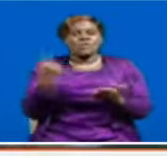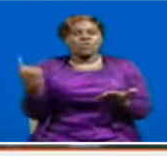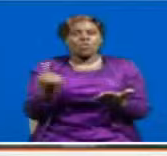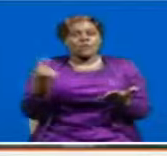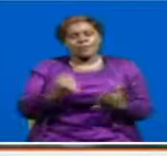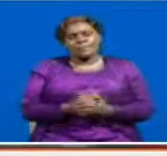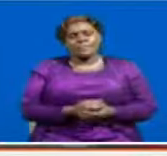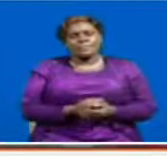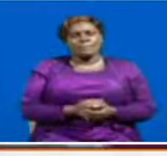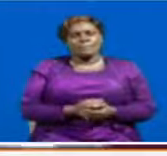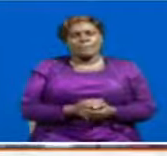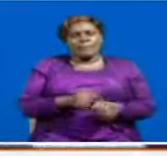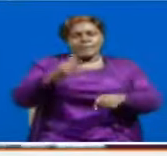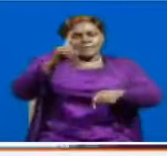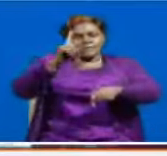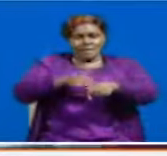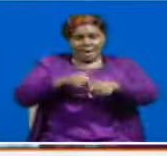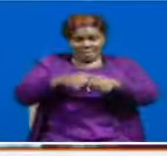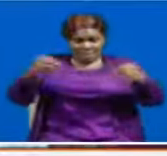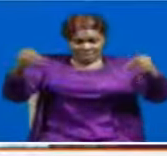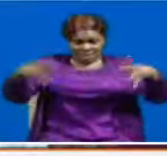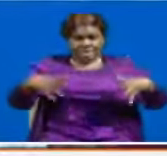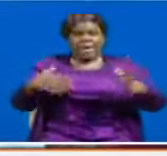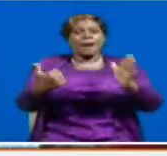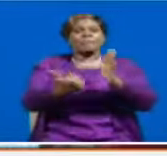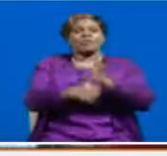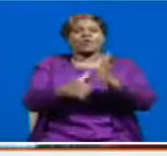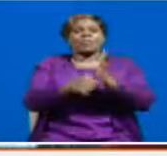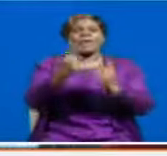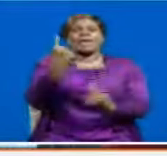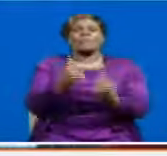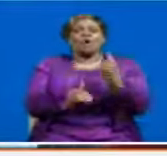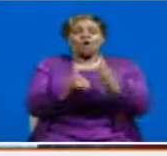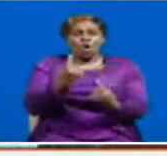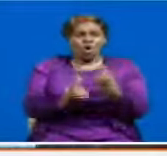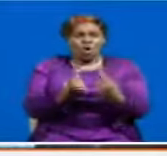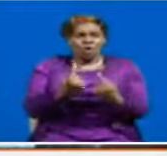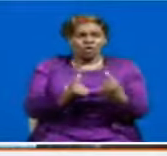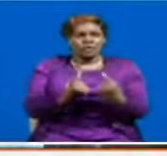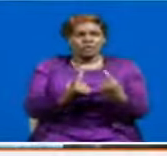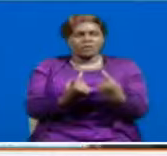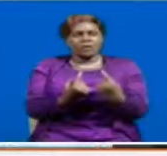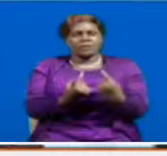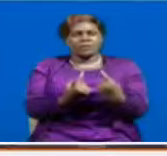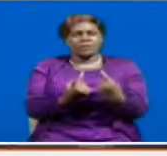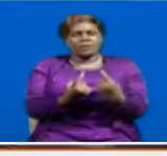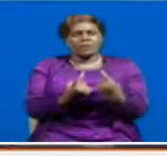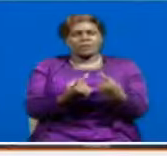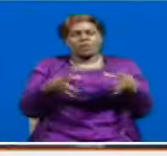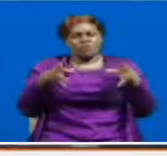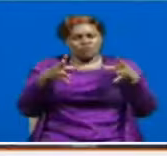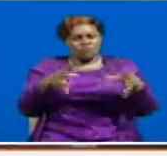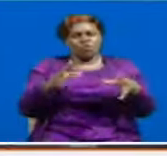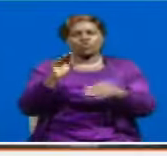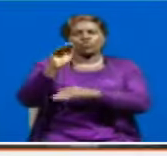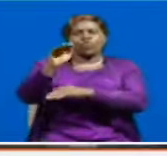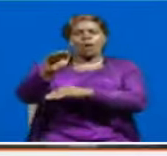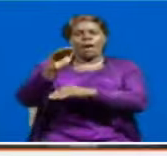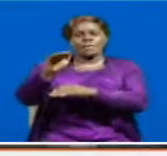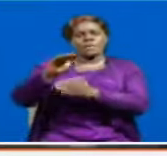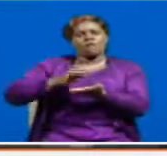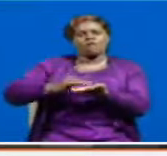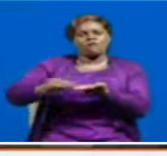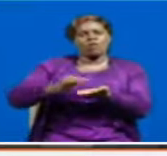mbili. And when it became apparent that the agitated crowd could not relent, they were forced to eat a humble